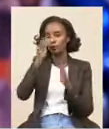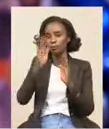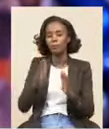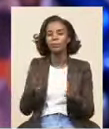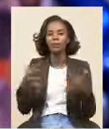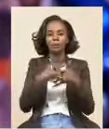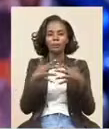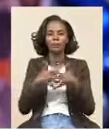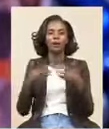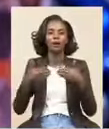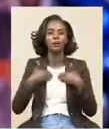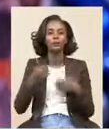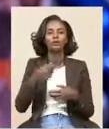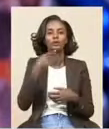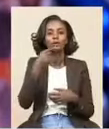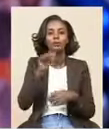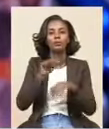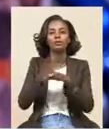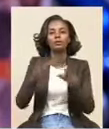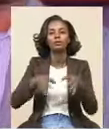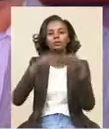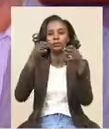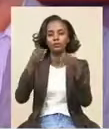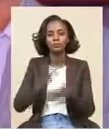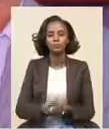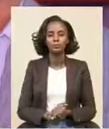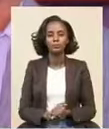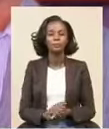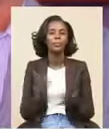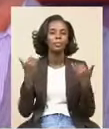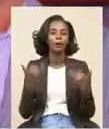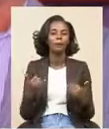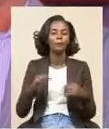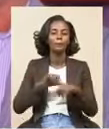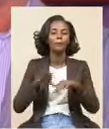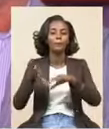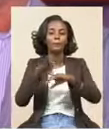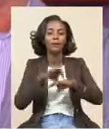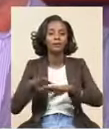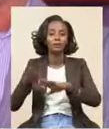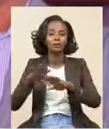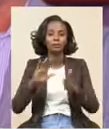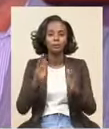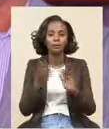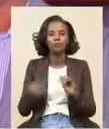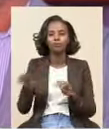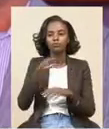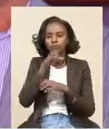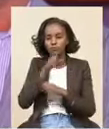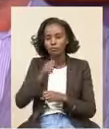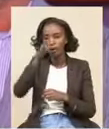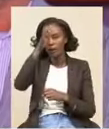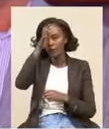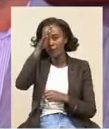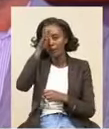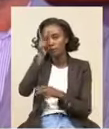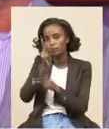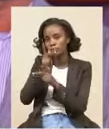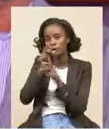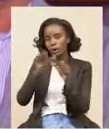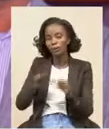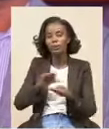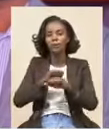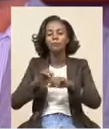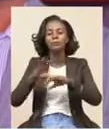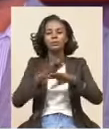መተባበር አለባቸው የሚል መልእክት አስተላልፋለሁ። አሁን መሬትም ቢሆን እነዚህ አዛውንቶች አባቶች ጠብቆ ያቆዩትን መሬት